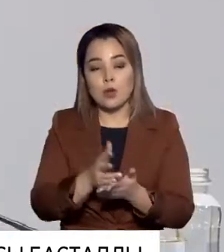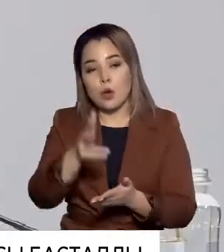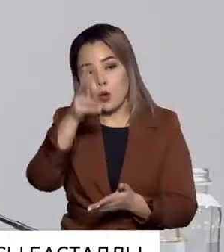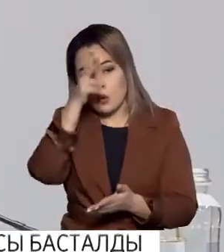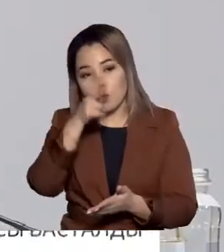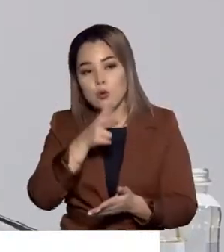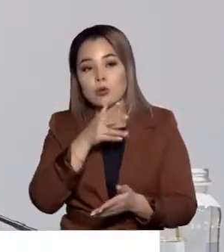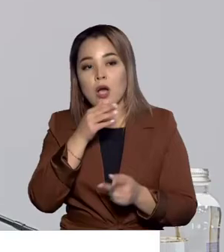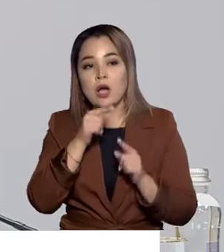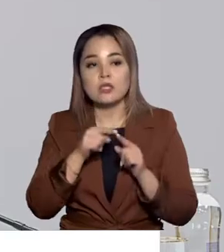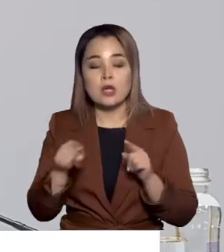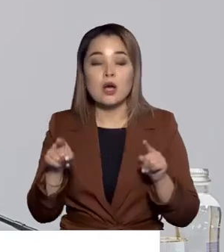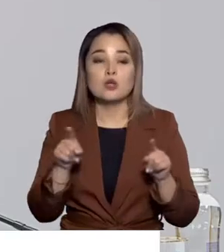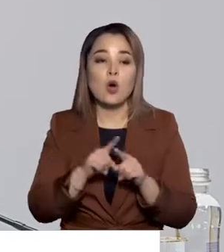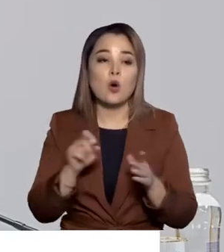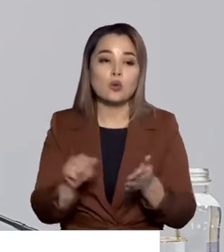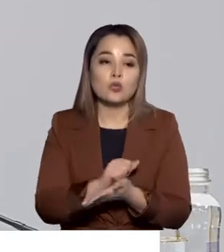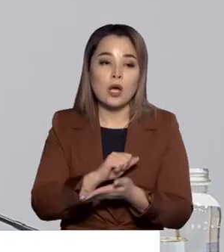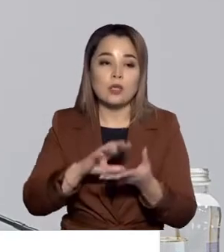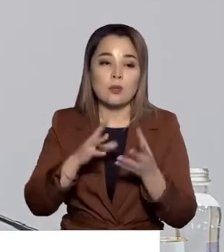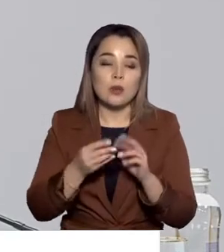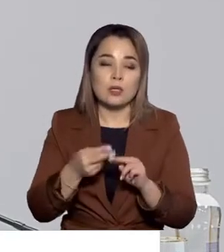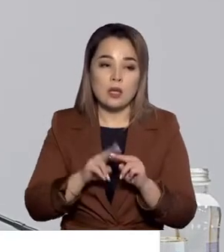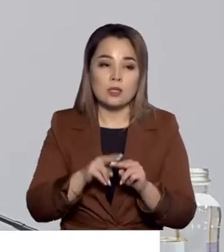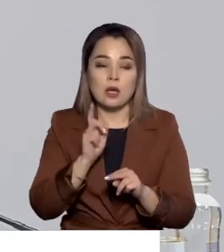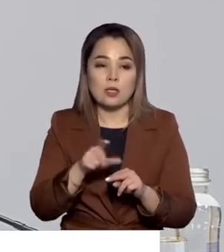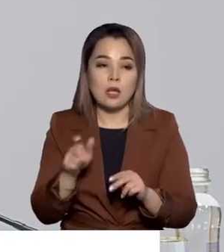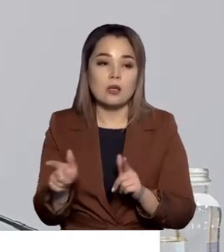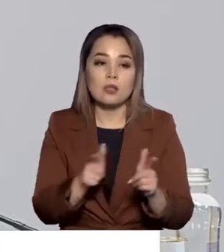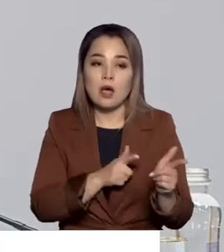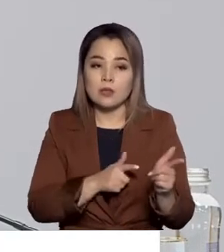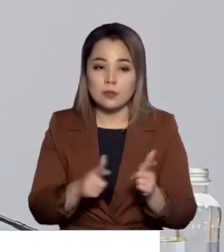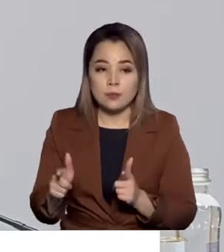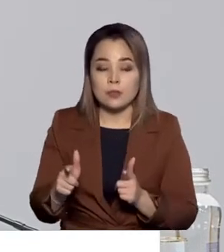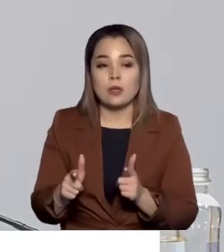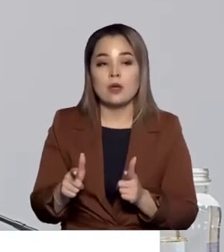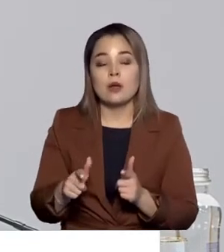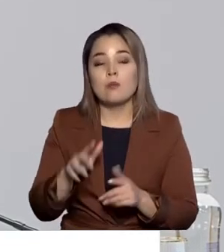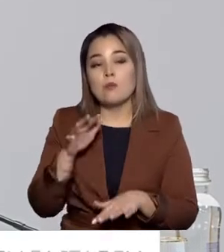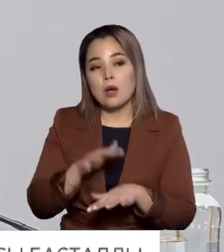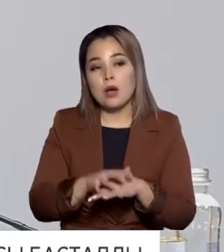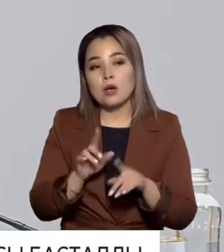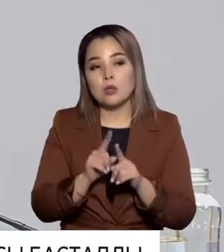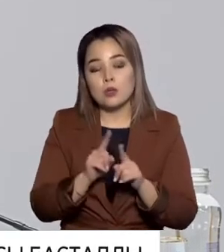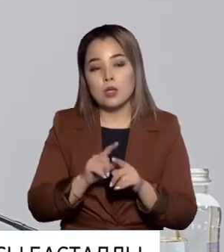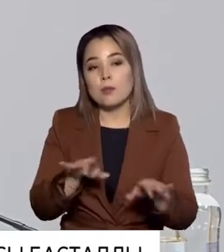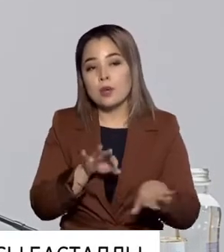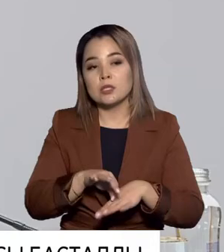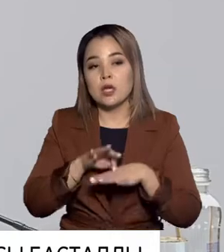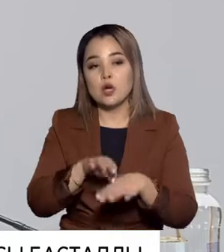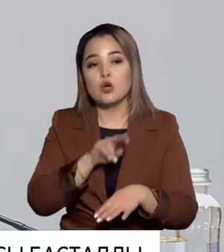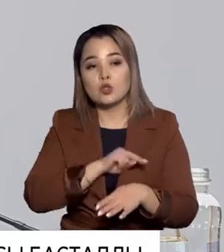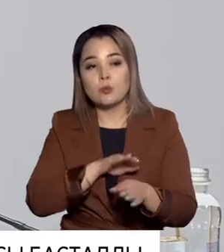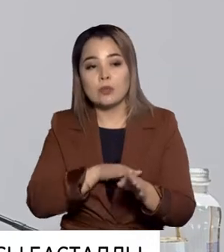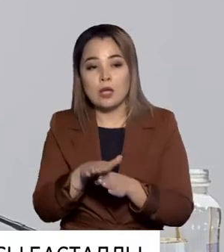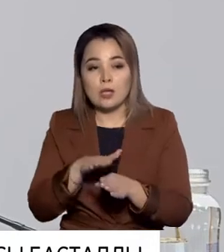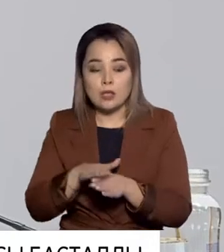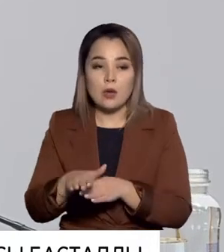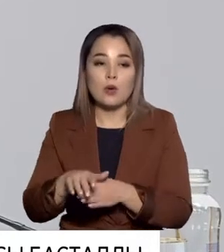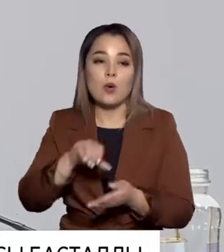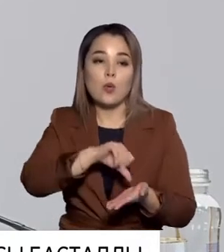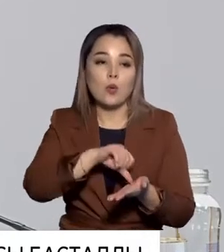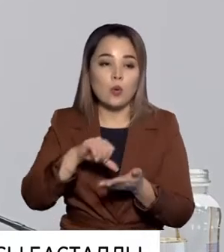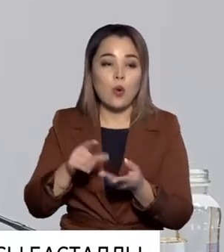ай ішінде атқарылды. Оның ішінде құжаттарды клиент тарапынан дайындау және банк тарапынан талдау процестерін өткізу, оған қоса